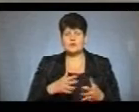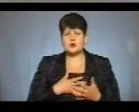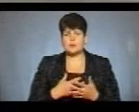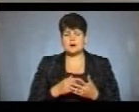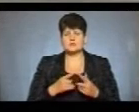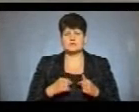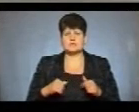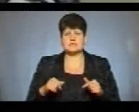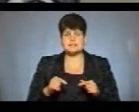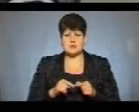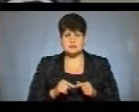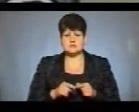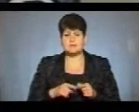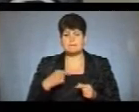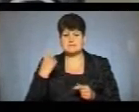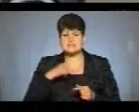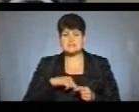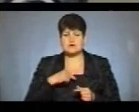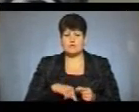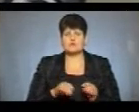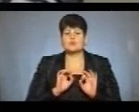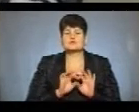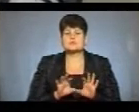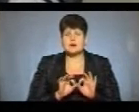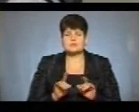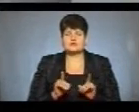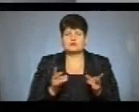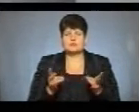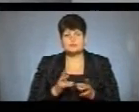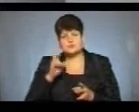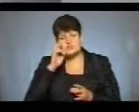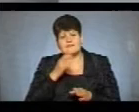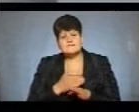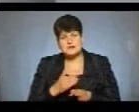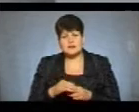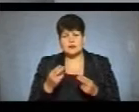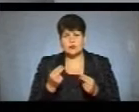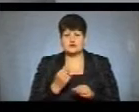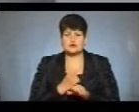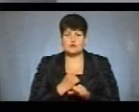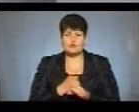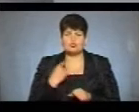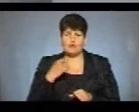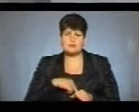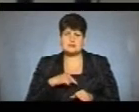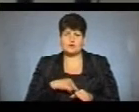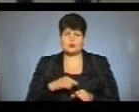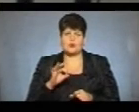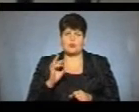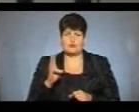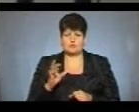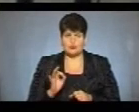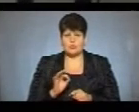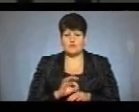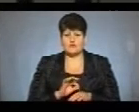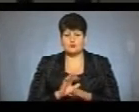організації «Амазонки Тернопілля», психолог Марина Ораб, розповіла, що потрібно, щоб держава виділяла кошти на роботу психологів з онкохворими. Будемо